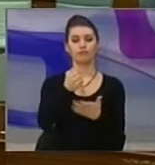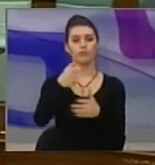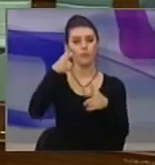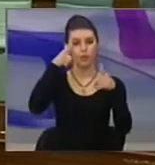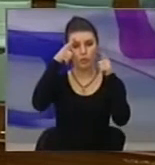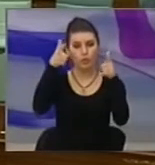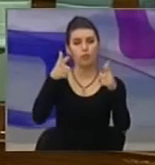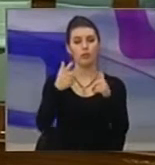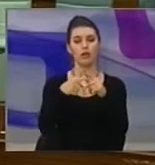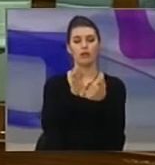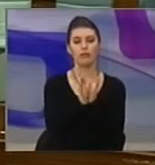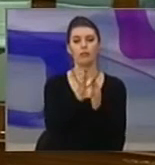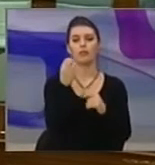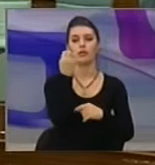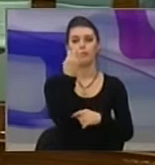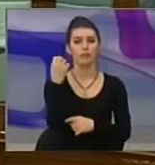vresve